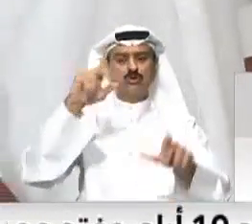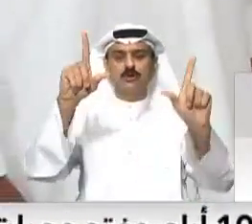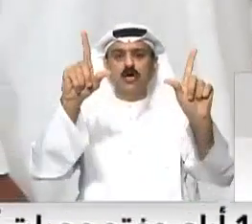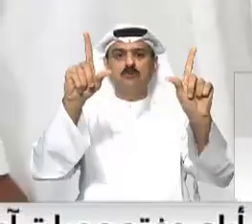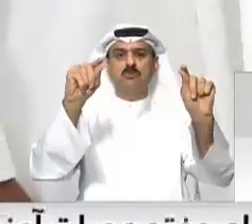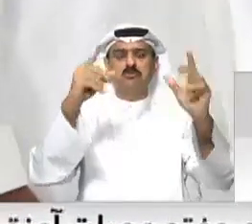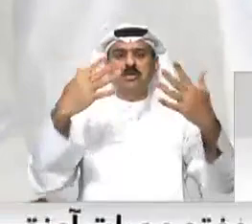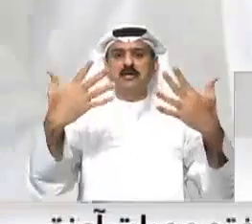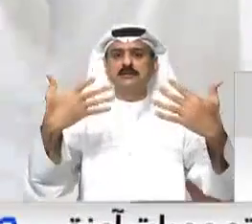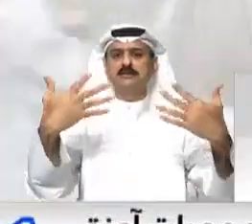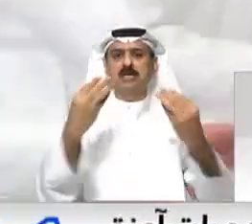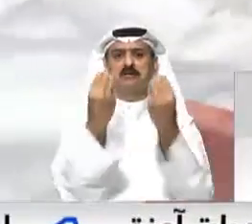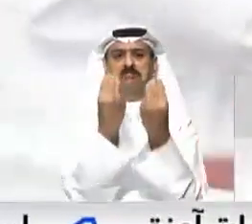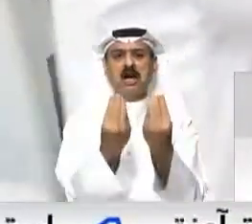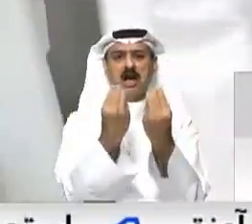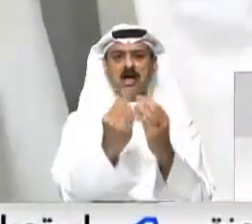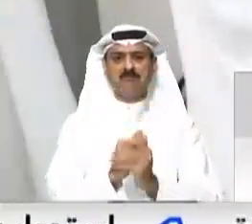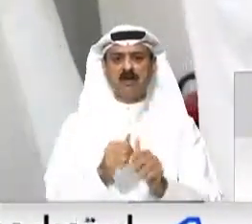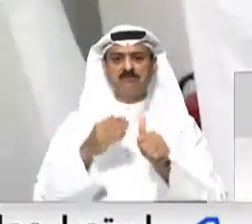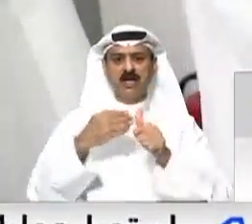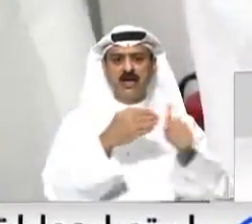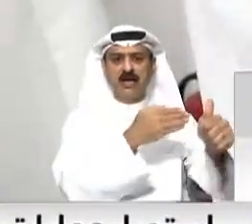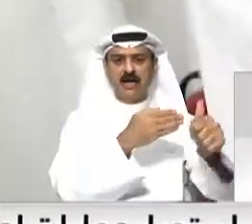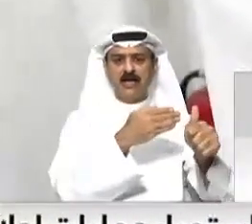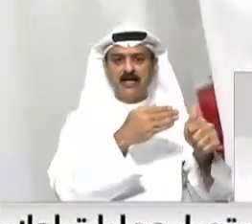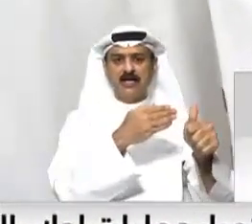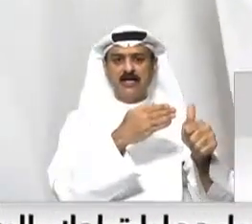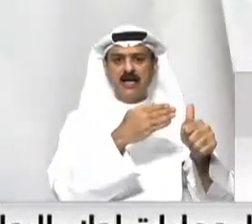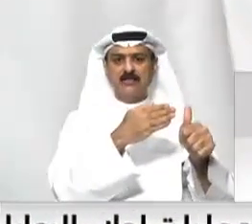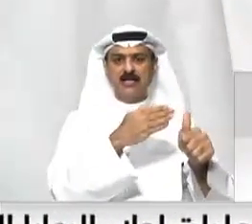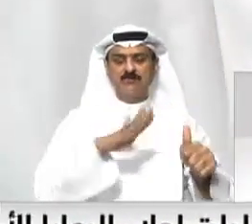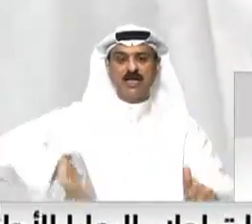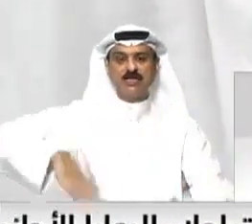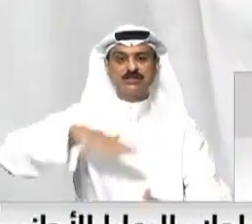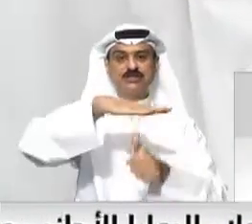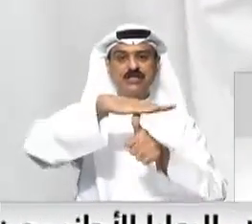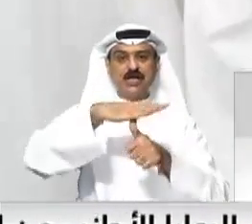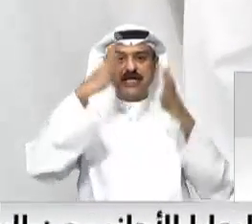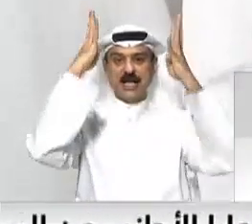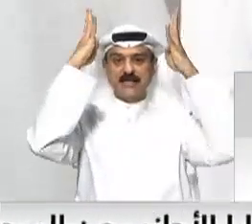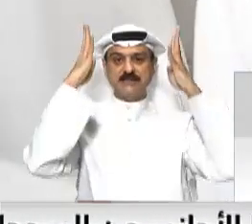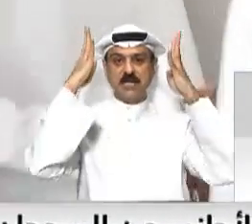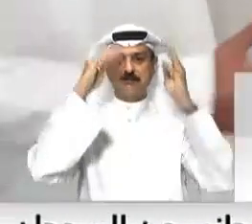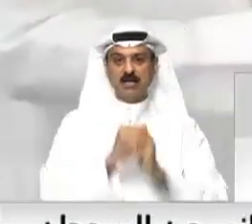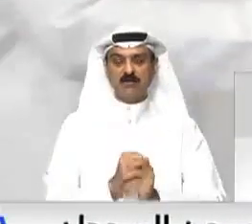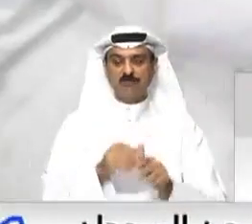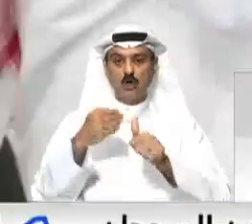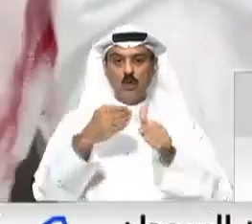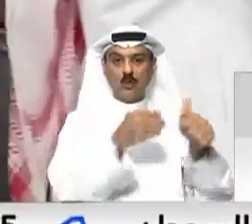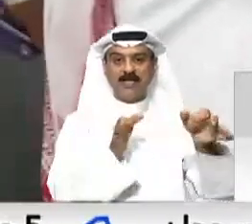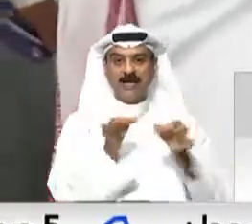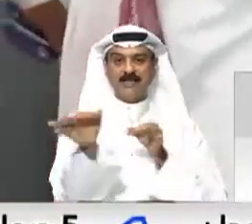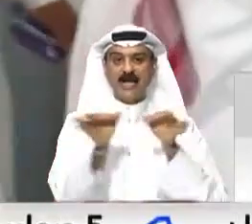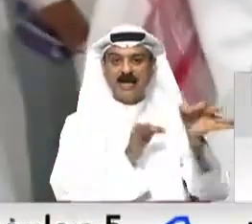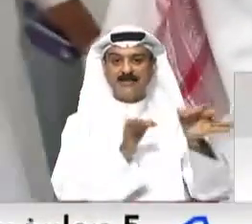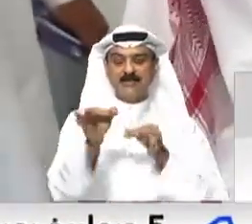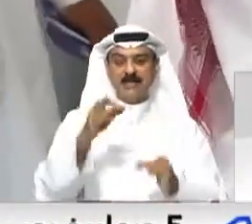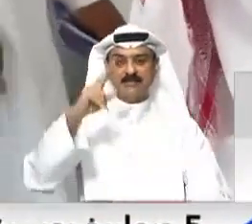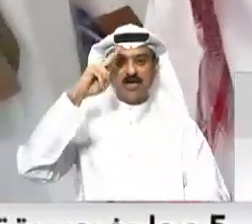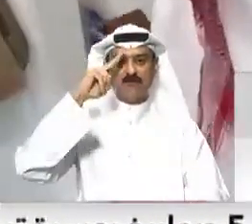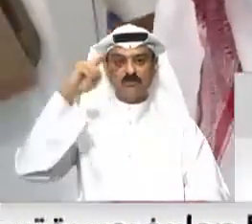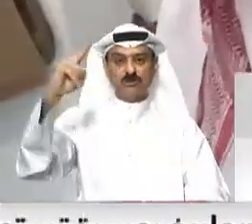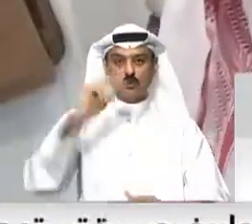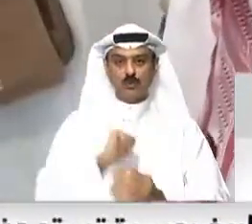السعودية بقيادة خادم الحرمين الشريفين الملك سلمان بن عبد العزيز آل سعود والقيادة السياسية في المملكة،